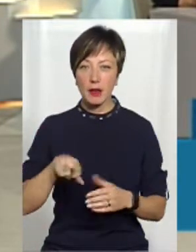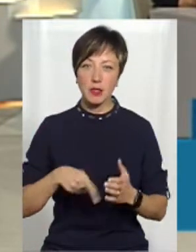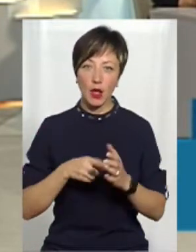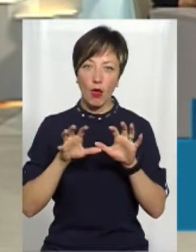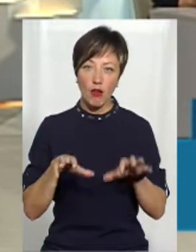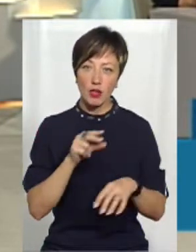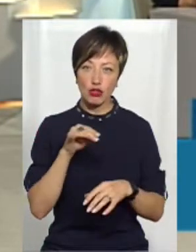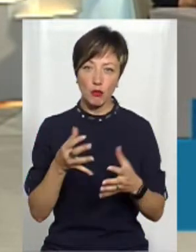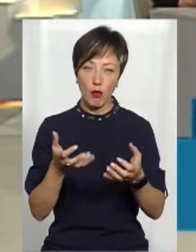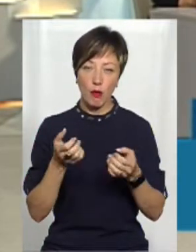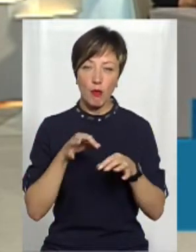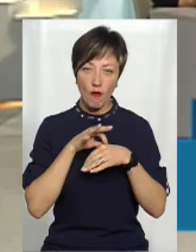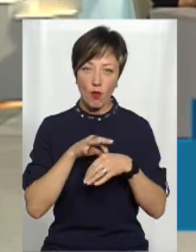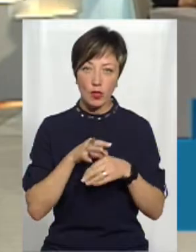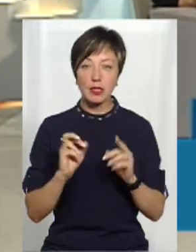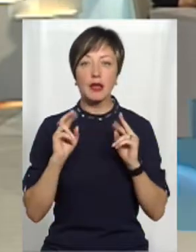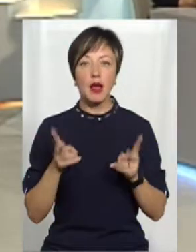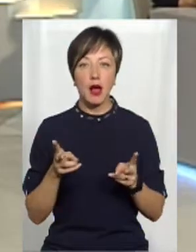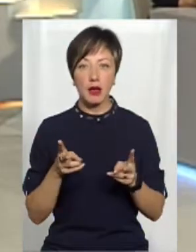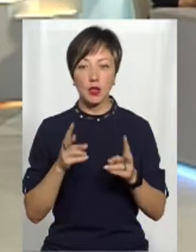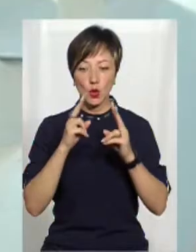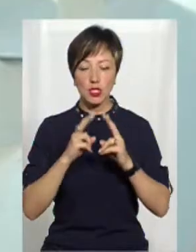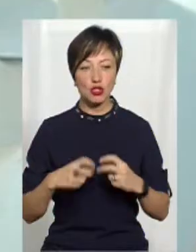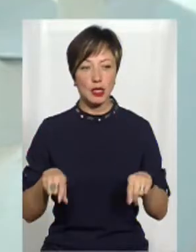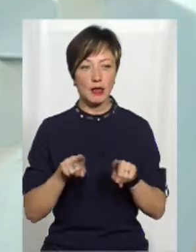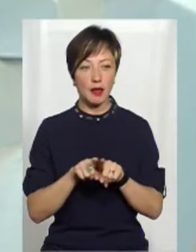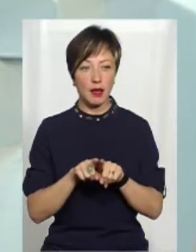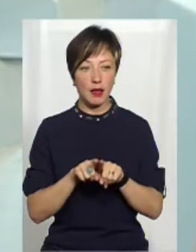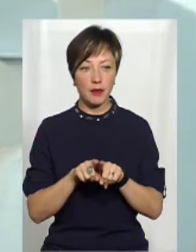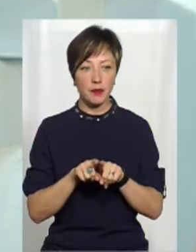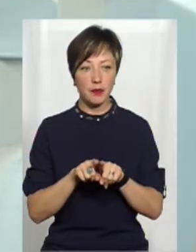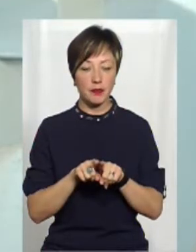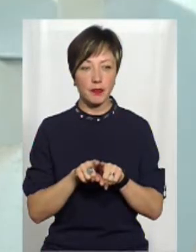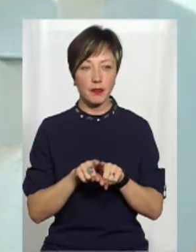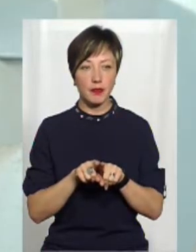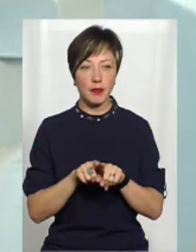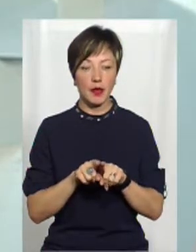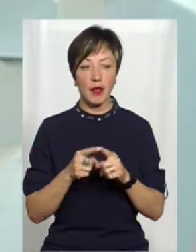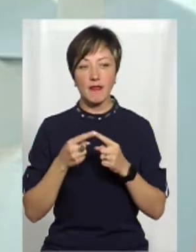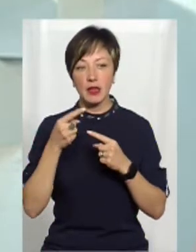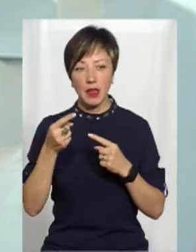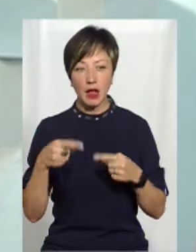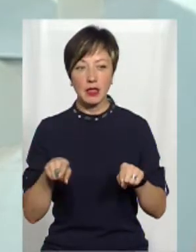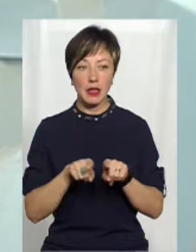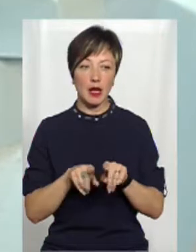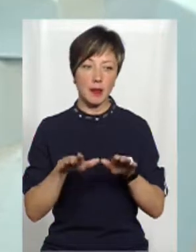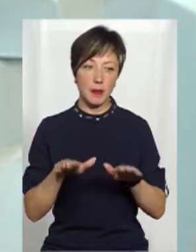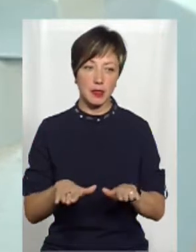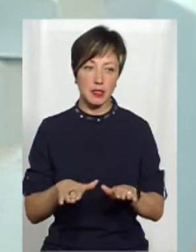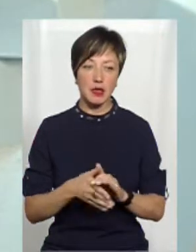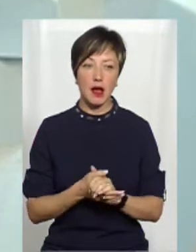голова чи проводить. Тобто, як дослідження таке от віддалене, так і безпосередньо на місці.